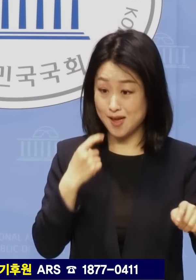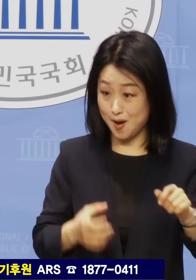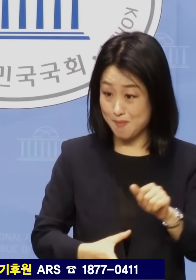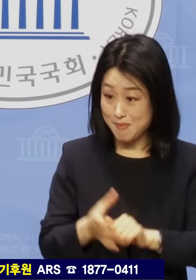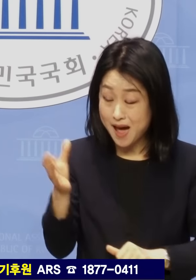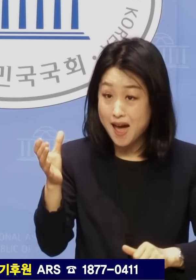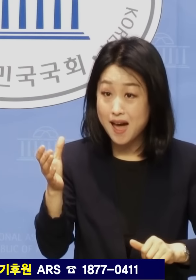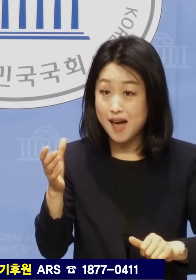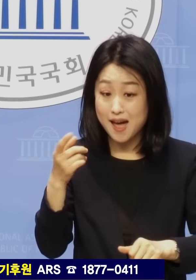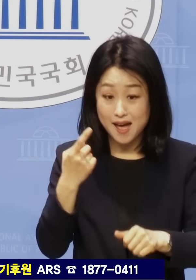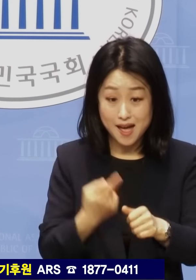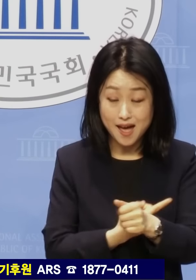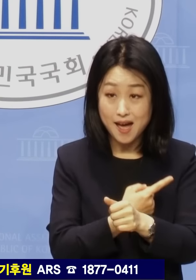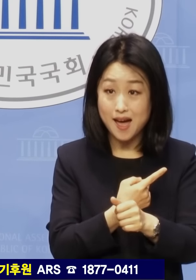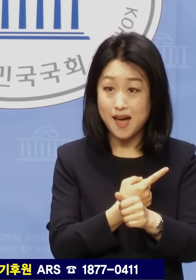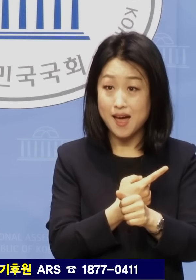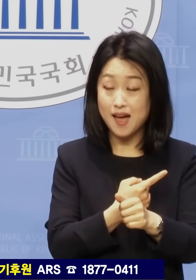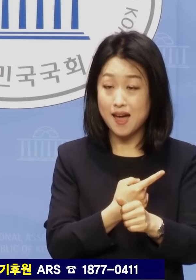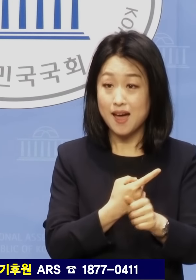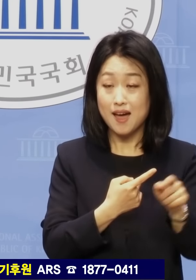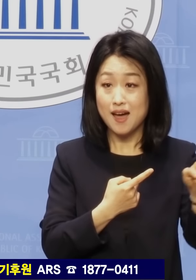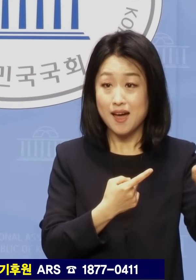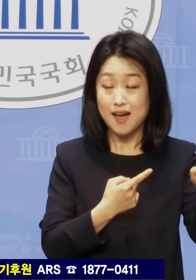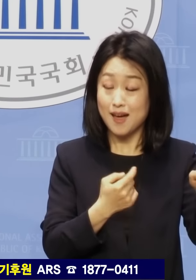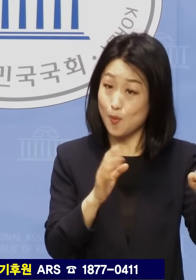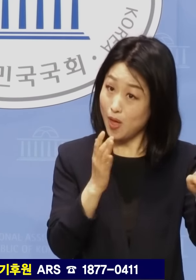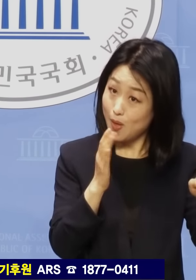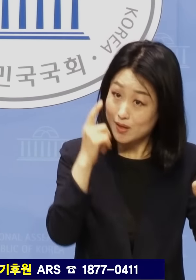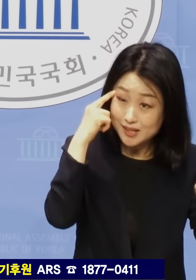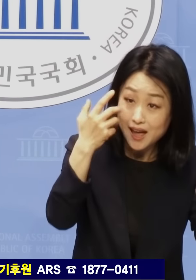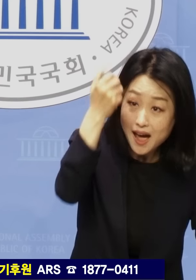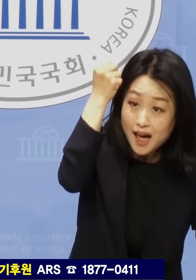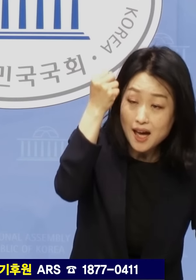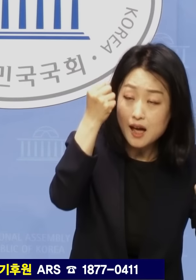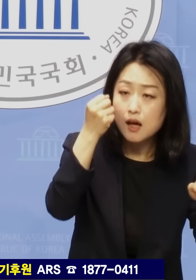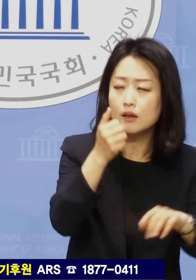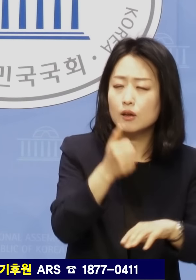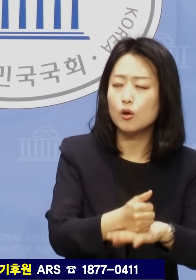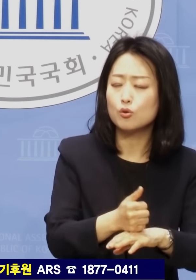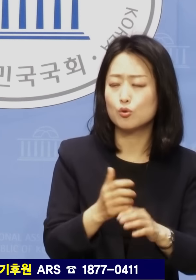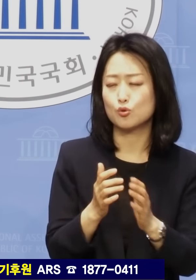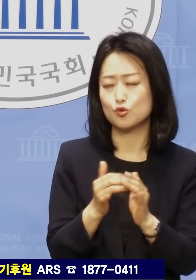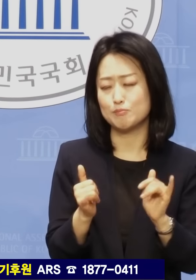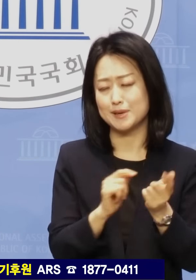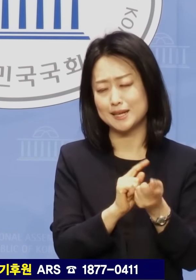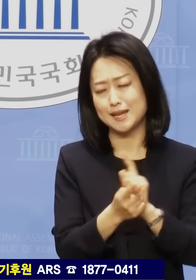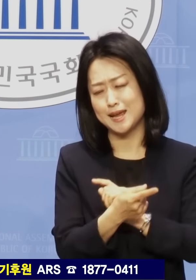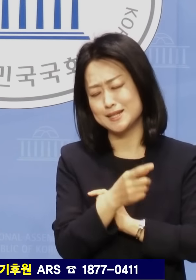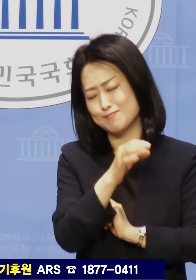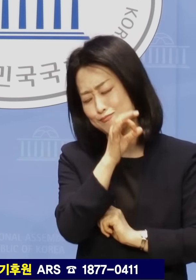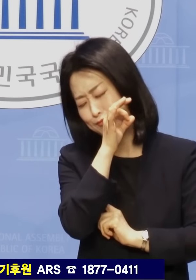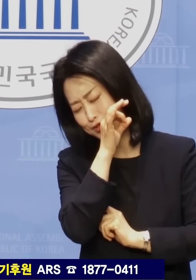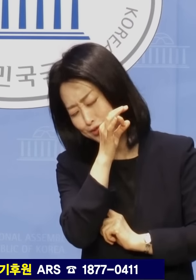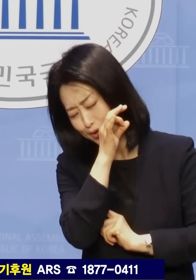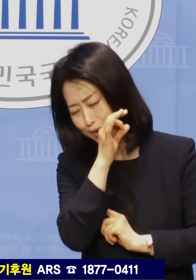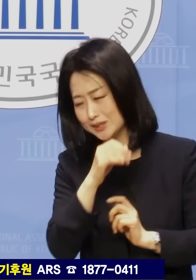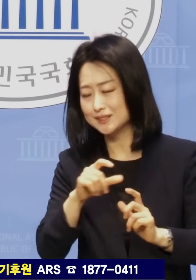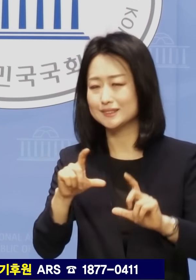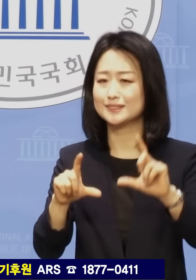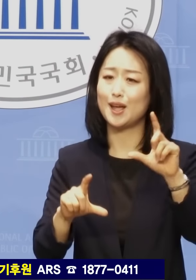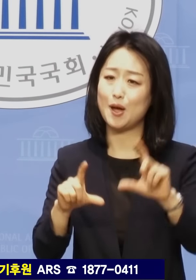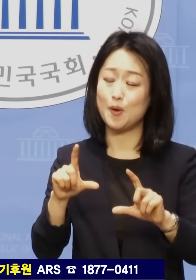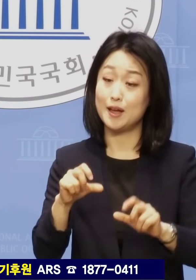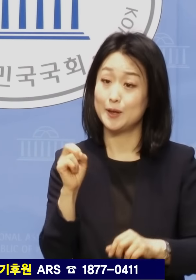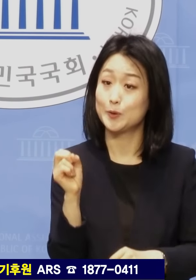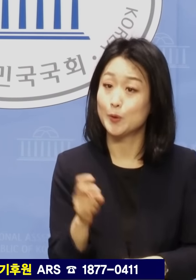조성하면 통할 줄 알았습니까 까지 국민이 대신 부끄러워 합니까